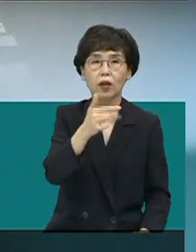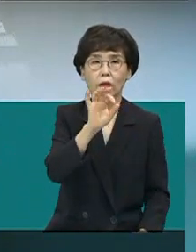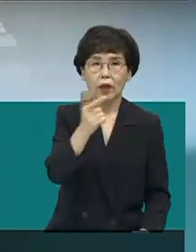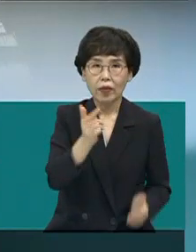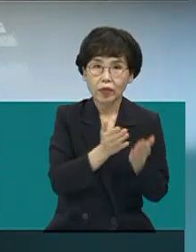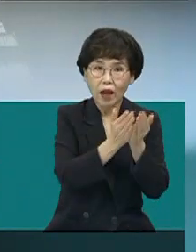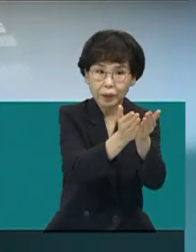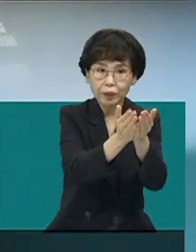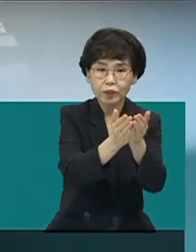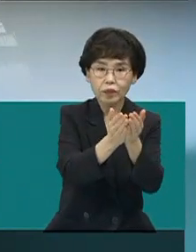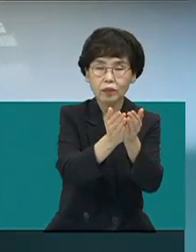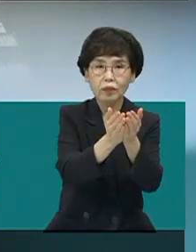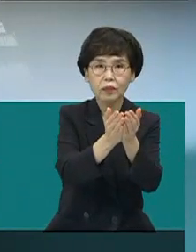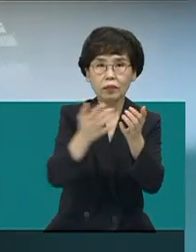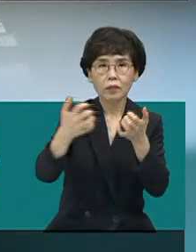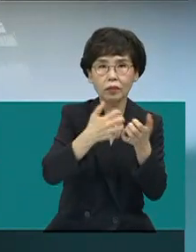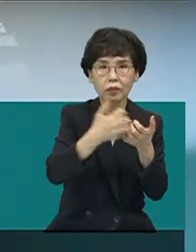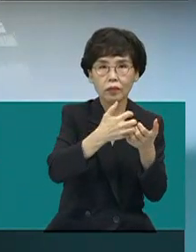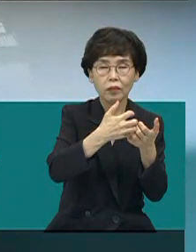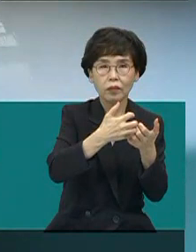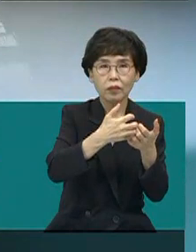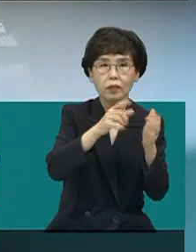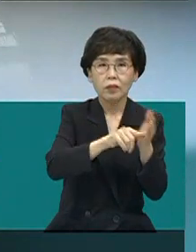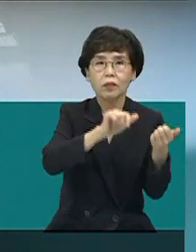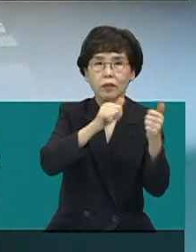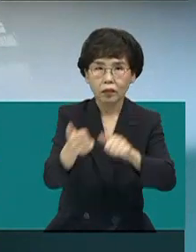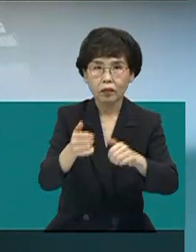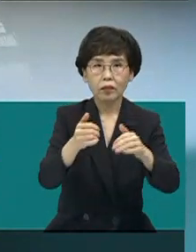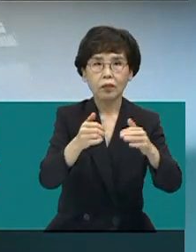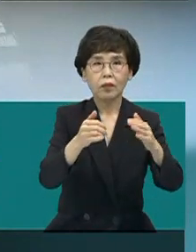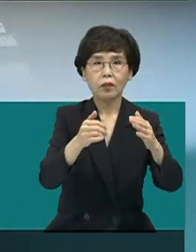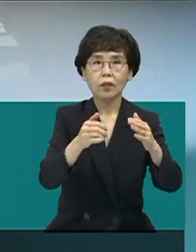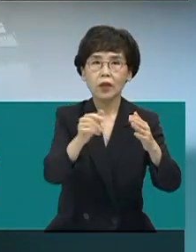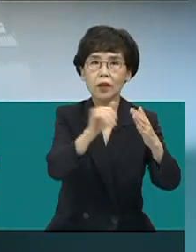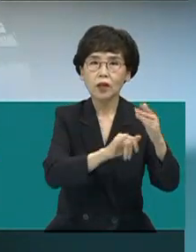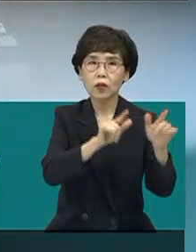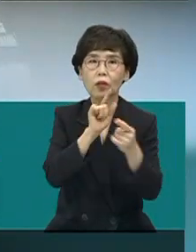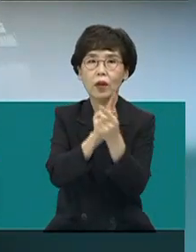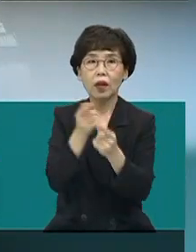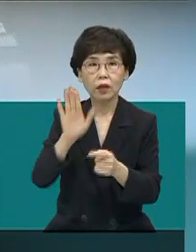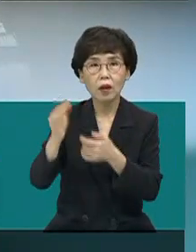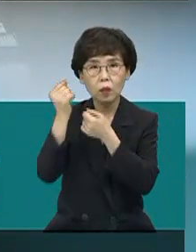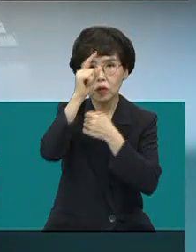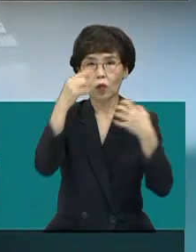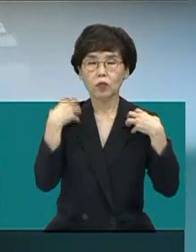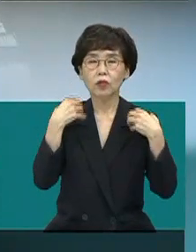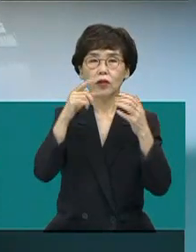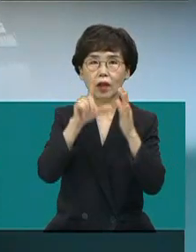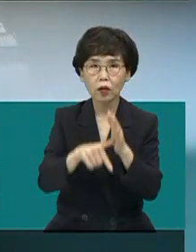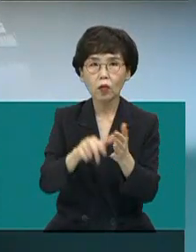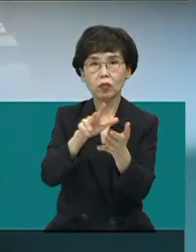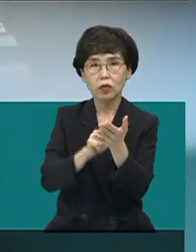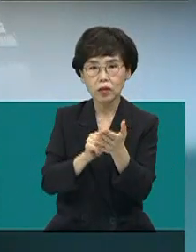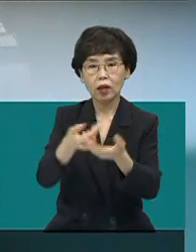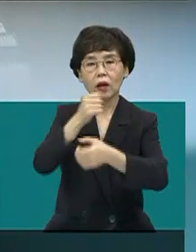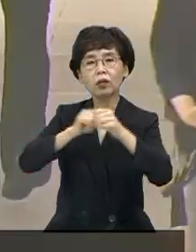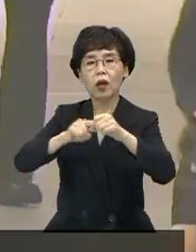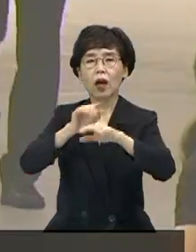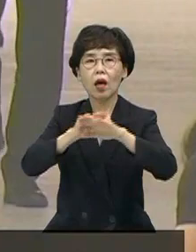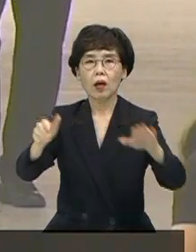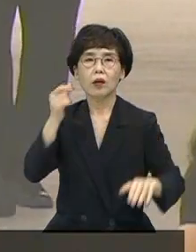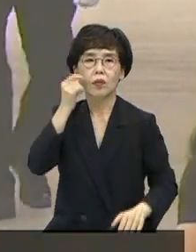만났는데 보수정부 때도 문제를 적극 해결하지 못했다고 사과하면서 눈물을 보였습니다. 백운 기자입니다.